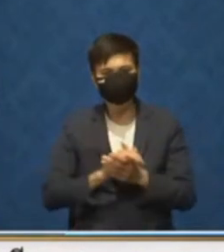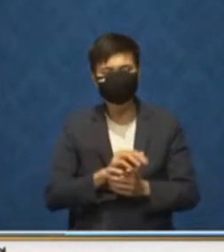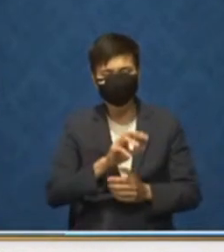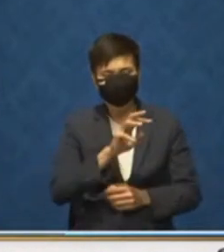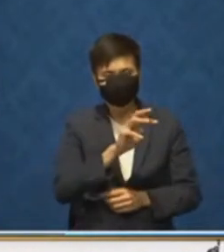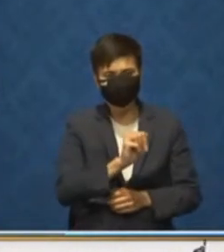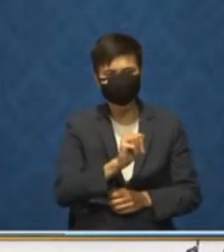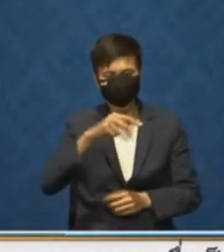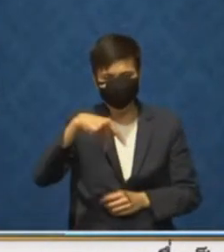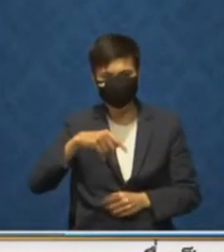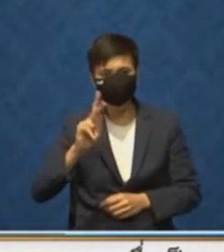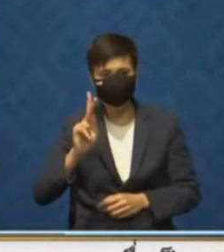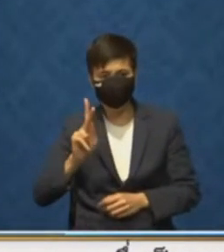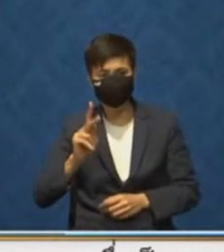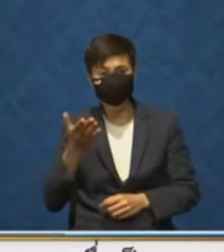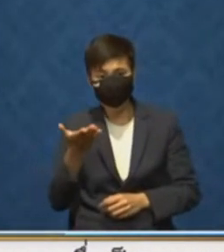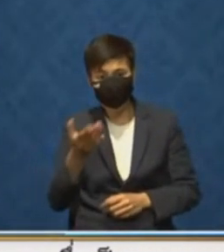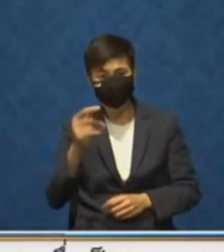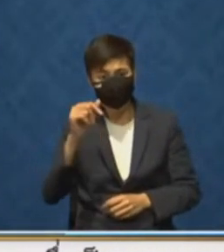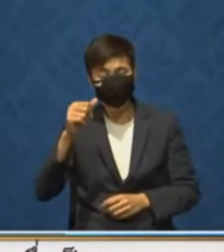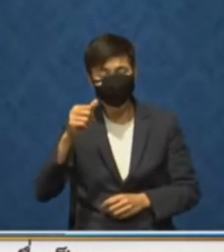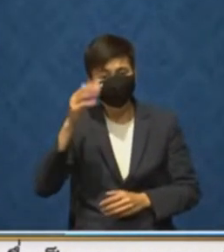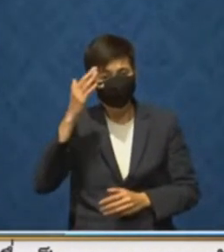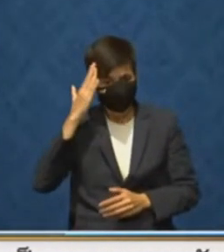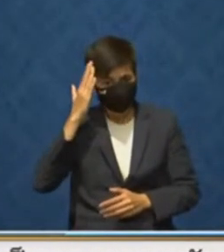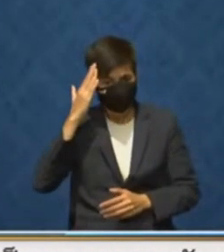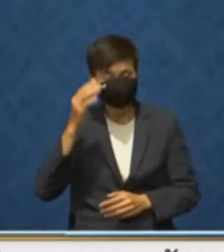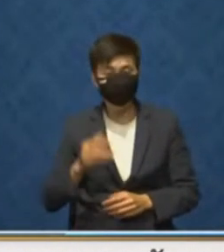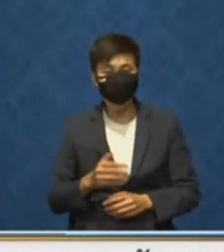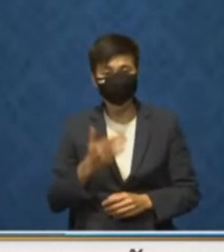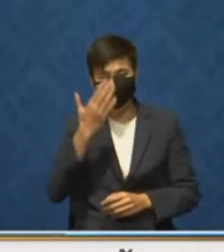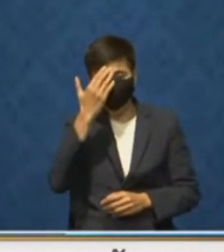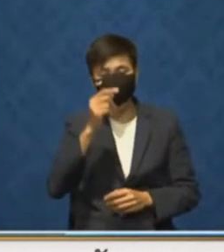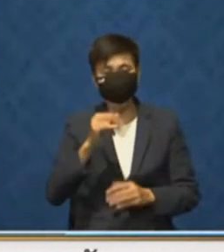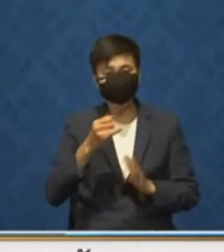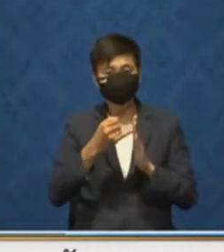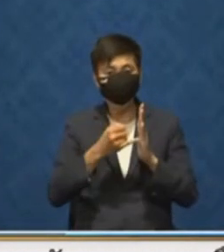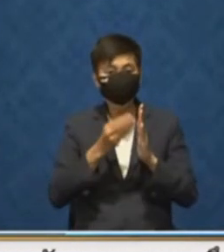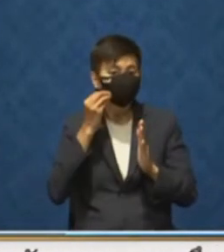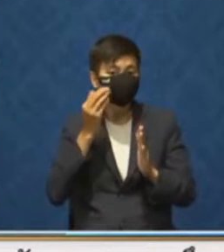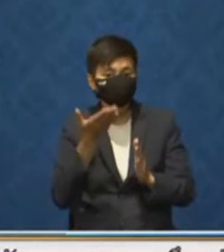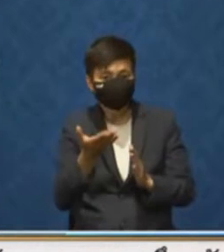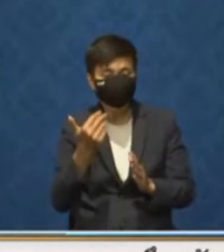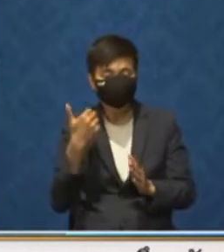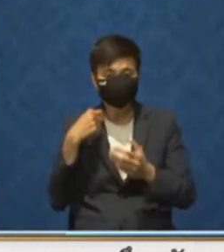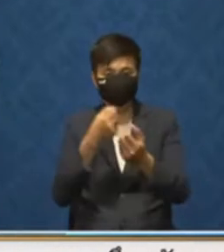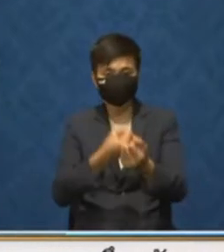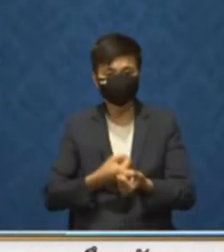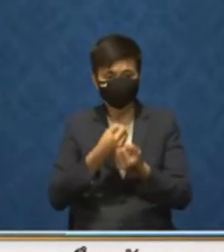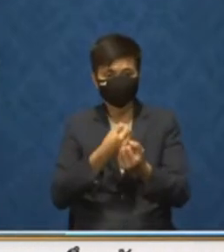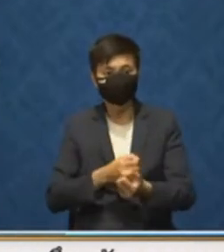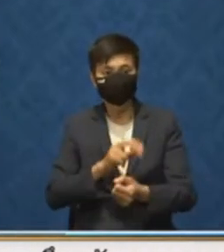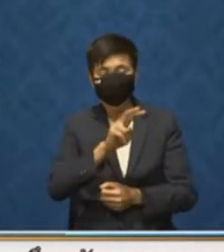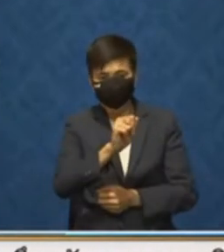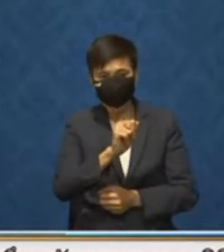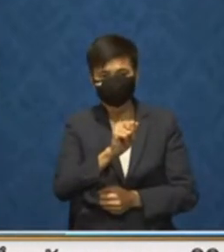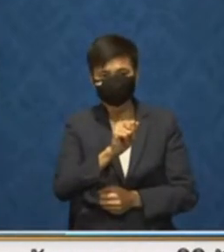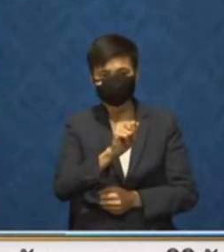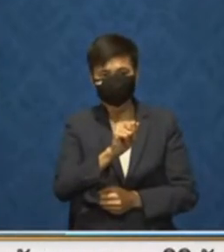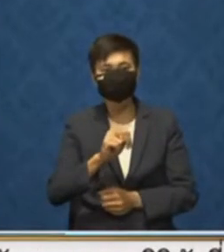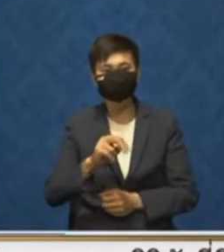ดีท่านประธานก็ทราบจังหวัดท่านจะมีเกษตรกรเยอะเหมือนจังหวัดผมนะครับตัว nคือยูเรีย